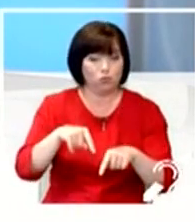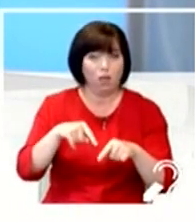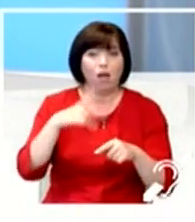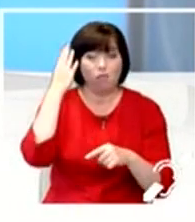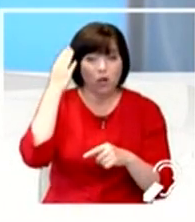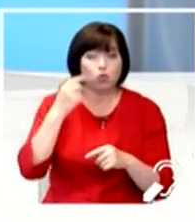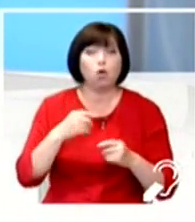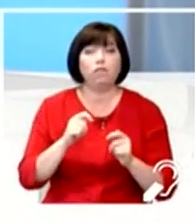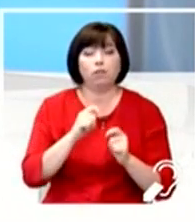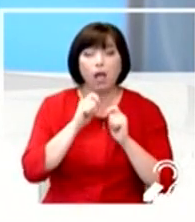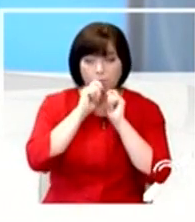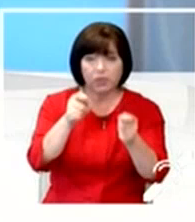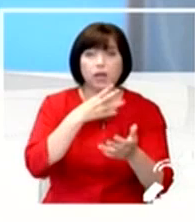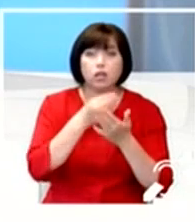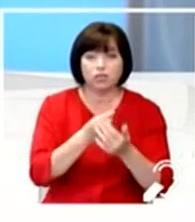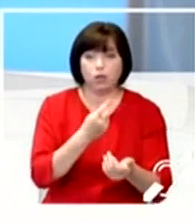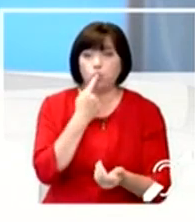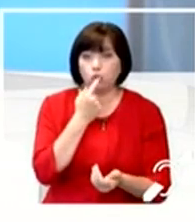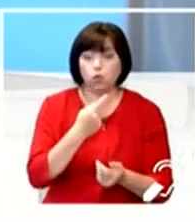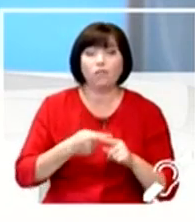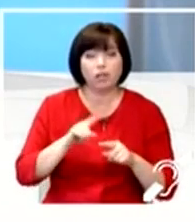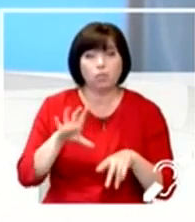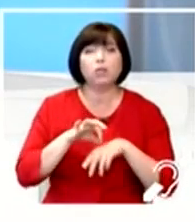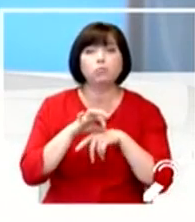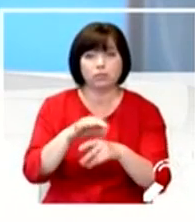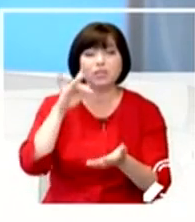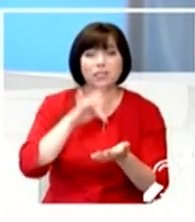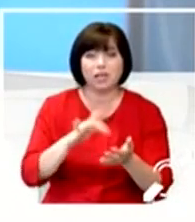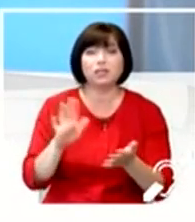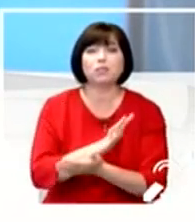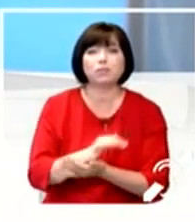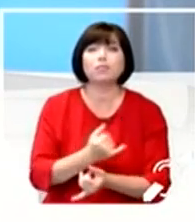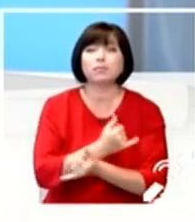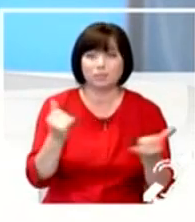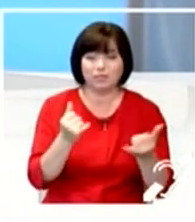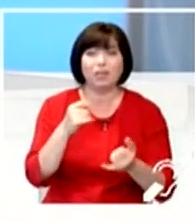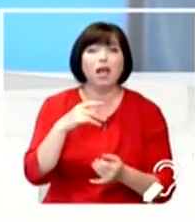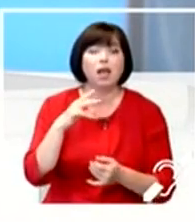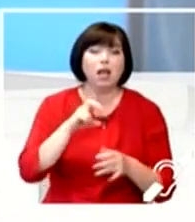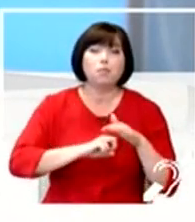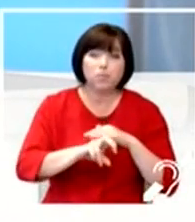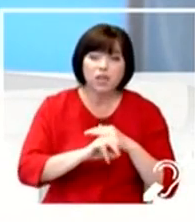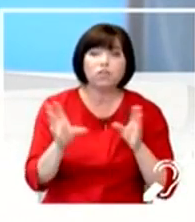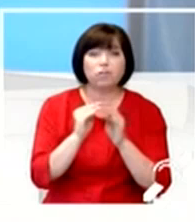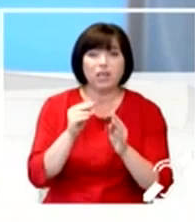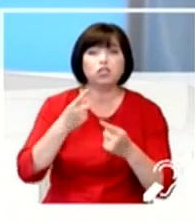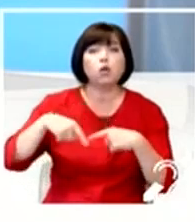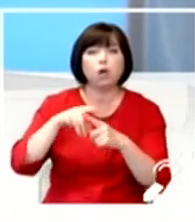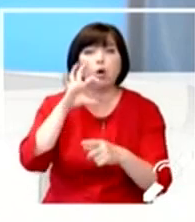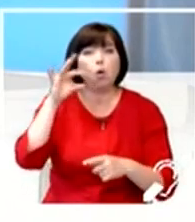donat astăzi sincer campania a fost organizată de Centrul de caritate pentru refugiați în parteneriat cu agenția 1 pentru